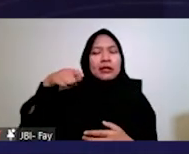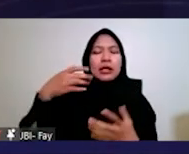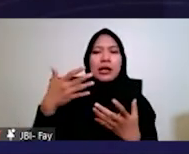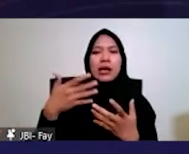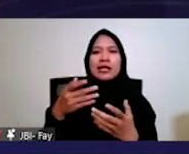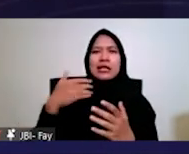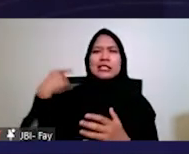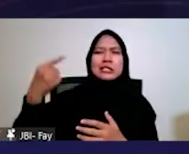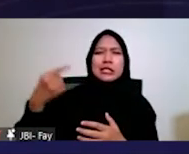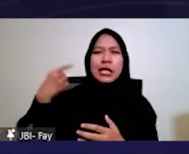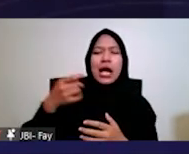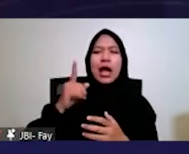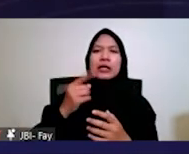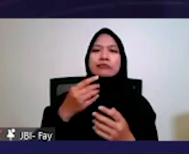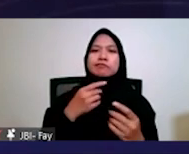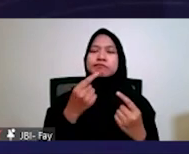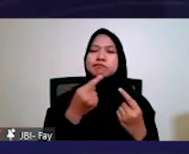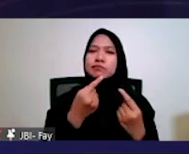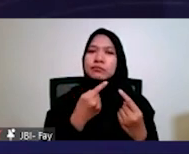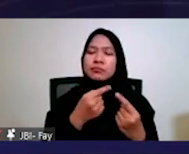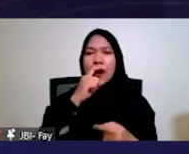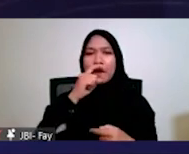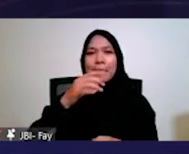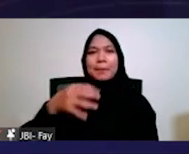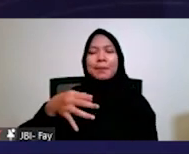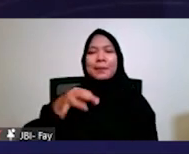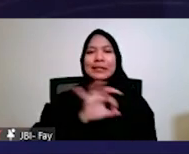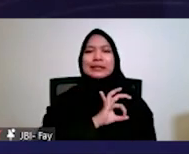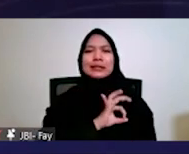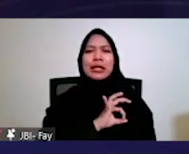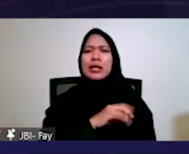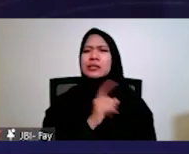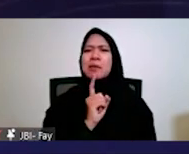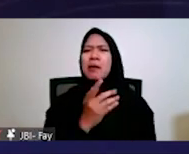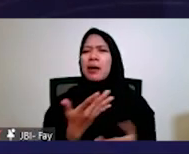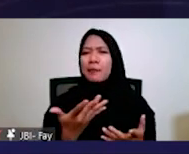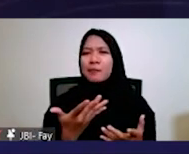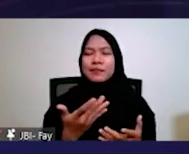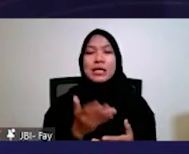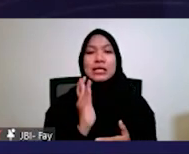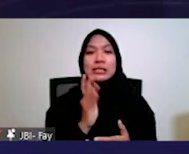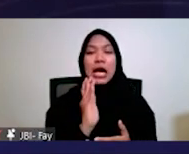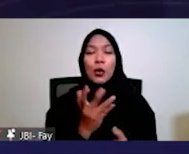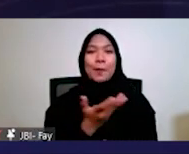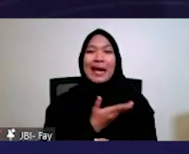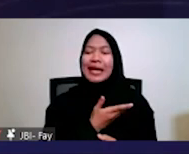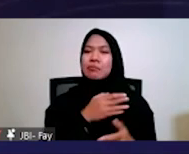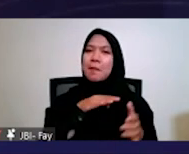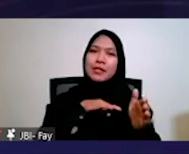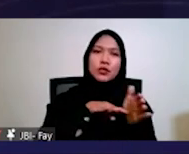melakukan briefing kepada bapak presiden Kenapa demikian karena kalau kita ingin memajukan